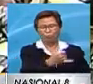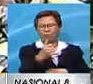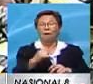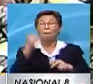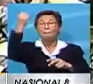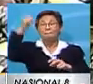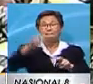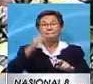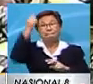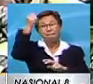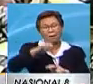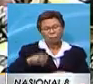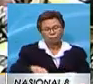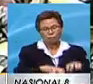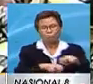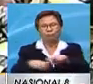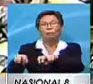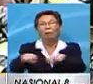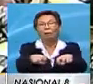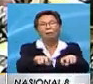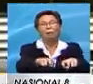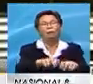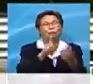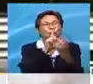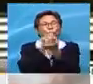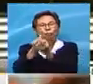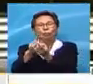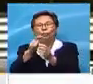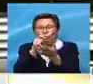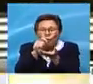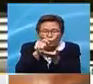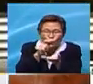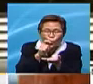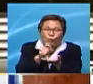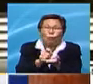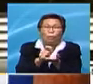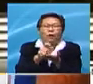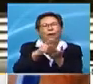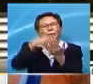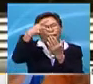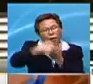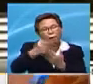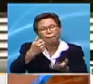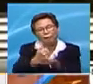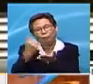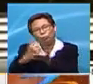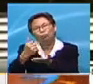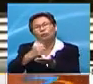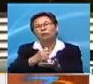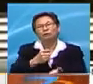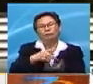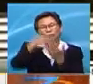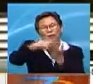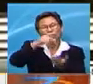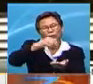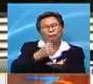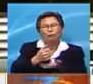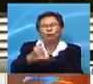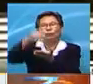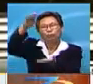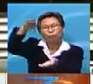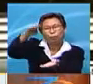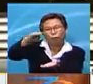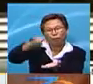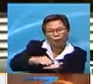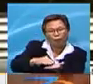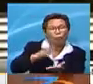pelanggan-pelanggan ataupun mereka yang telah menggunakan dadah. Jadi sudah pasti program ini akan membantu mengurangkan kes-kes seperti yang disebutkan